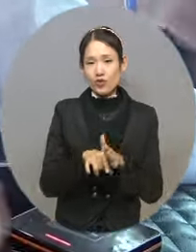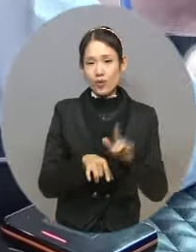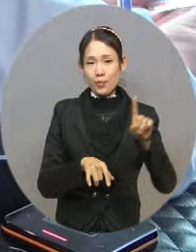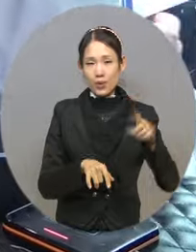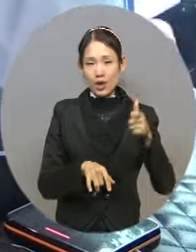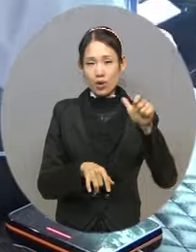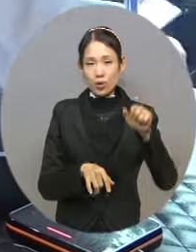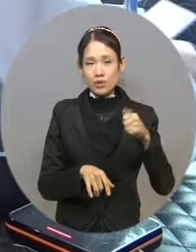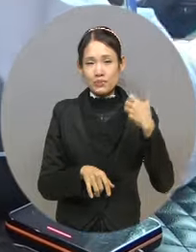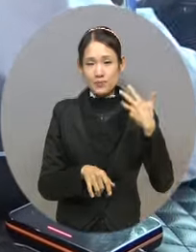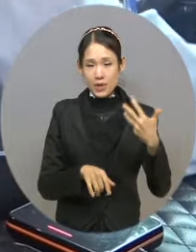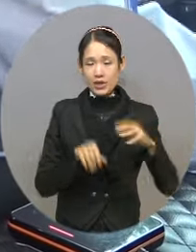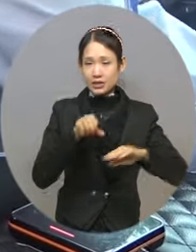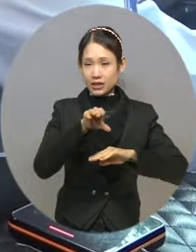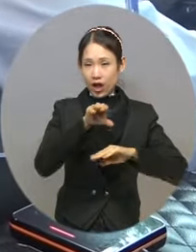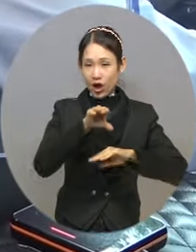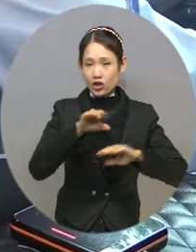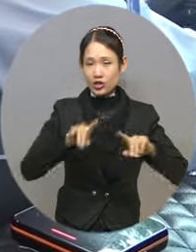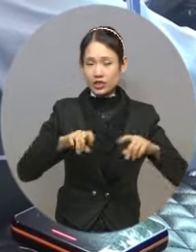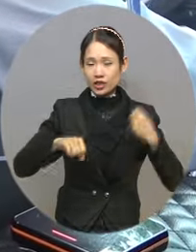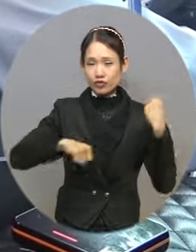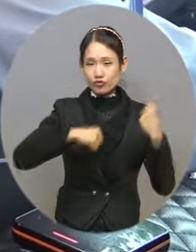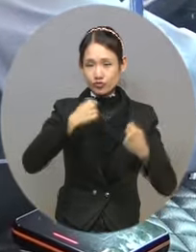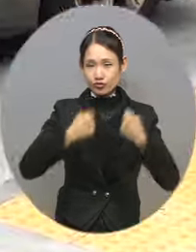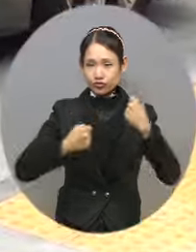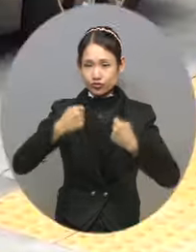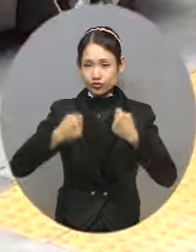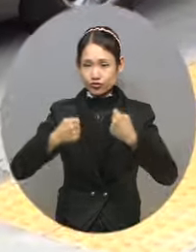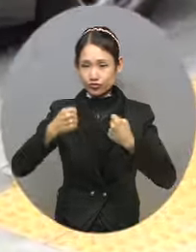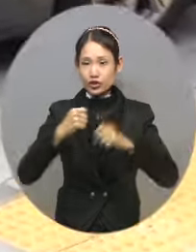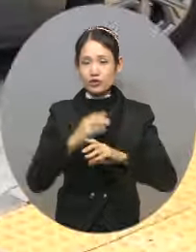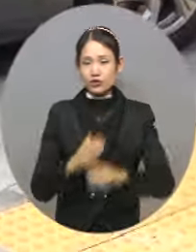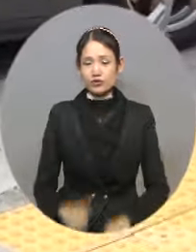158대의 차량이 현재 운행 중입니다.